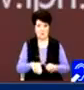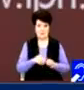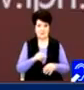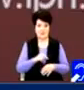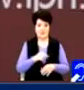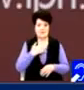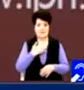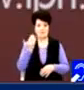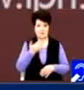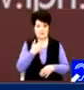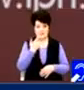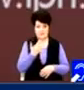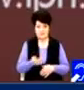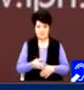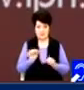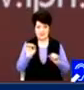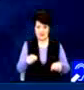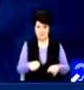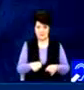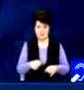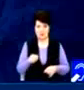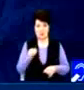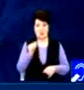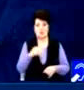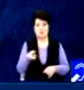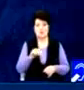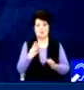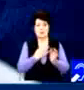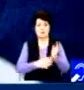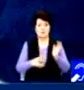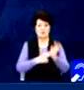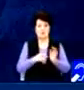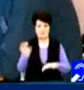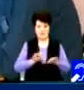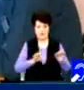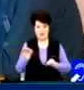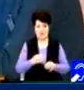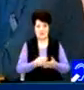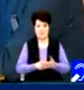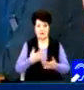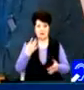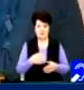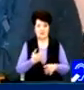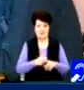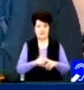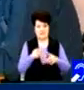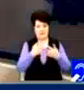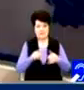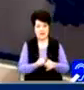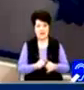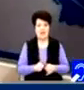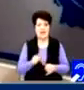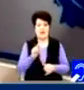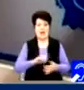Adică chiar nefiind lipsită de capacitate juridică 97% dintre participanți au apreciat Atelierele drept foarte utile iar